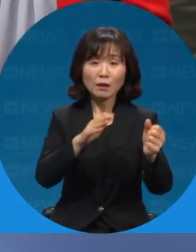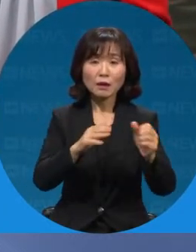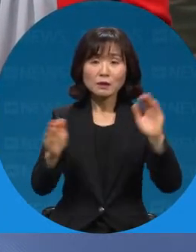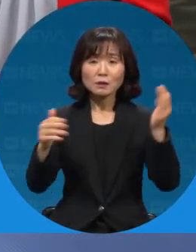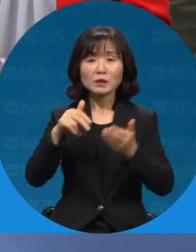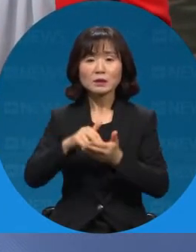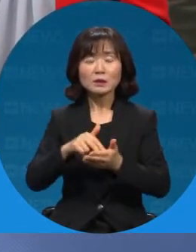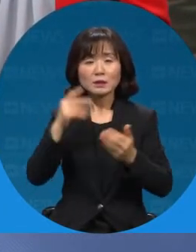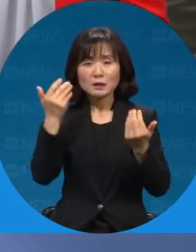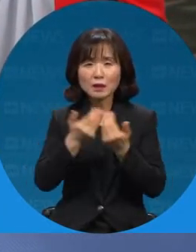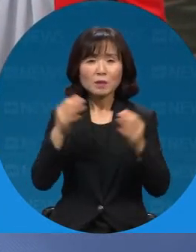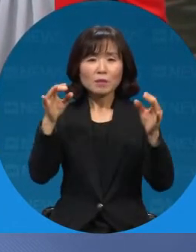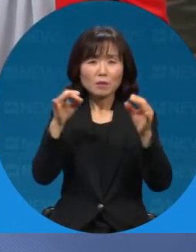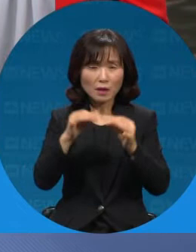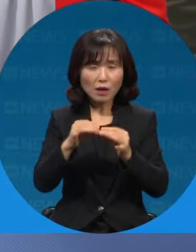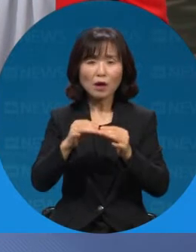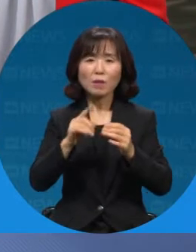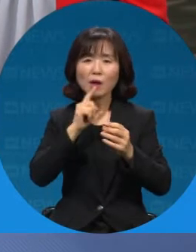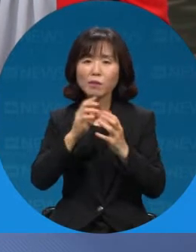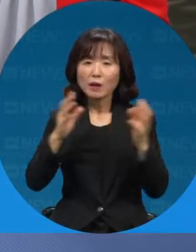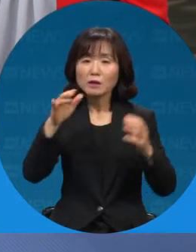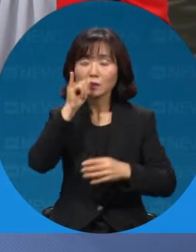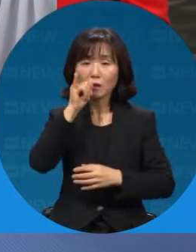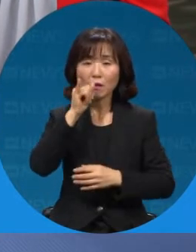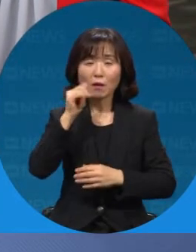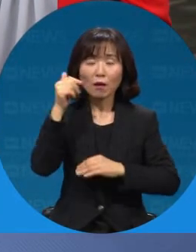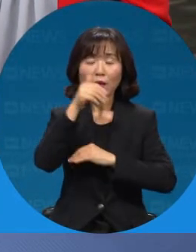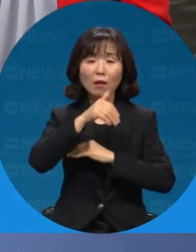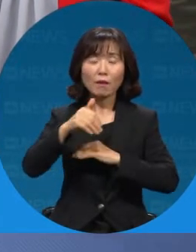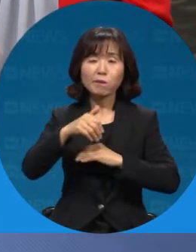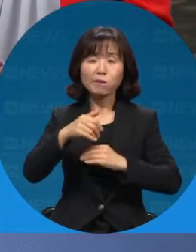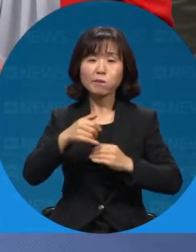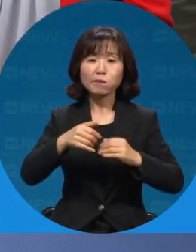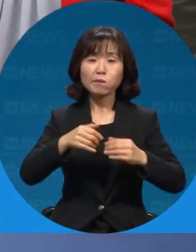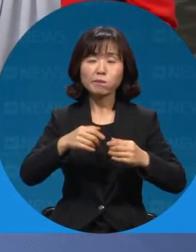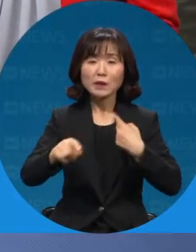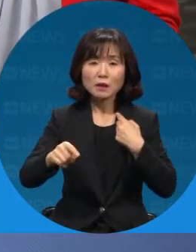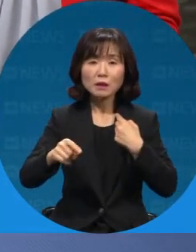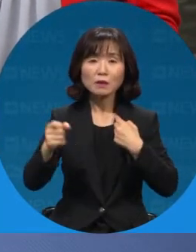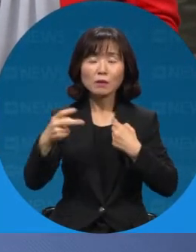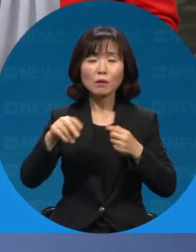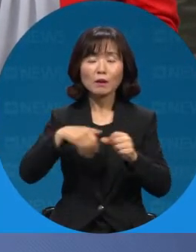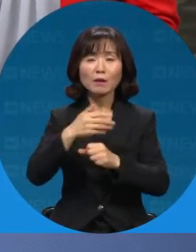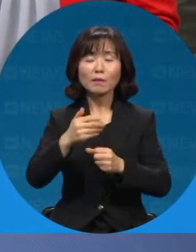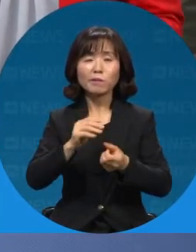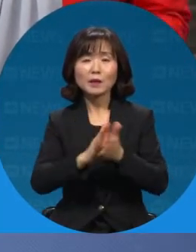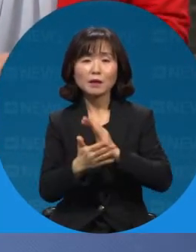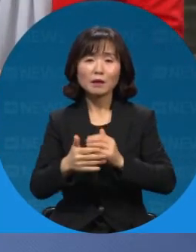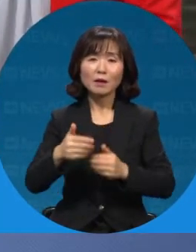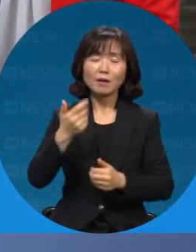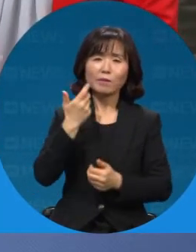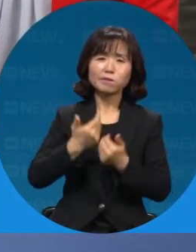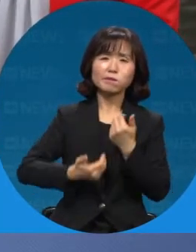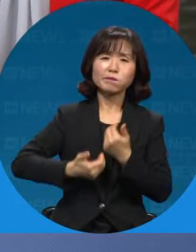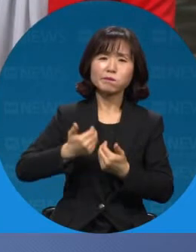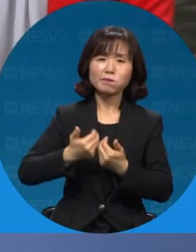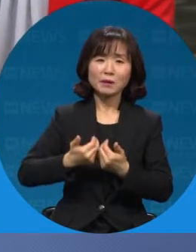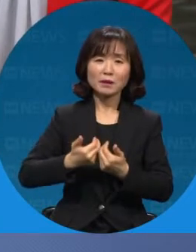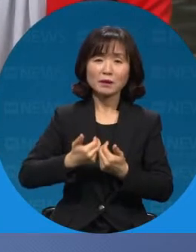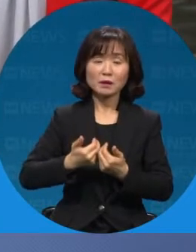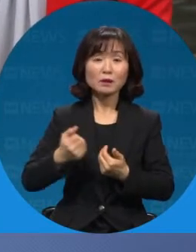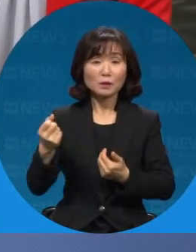논란도 불거지고 있습니다 이 계획이 틀어지고 환경이 바뀌어 낯설다는 의견과 다양한 인종과 소통할 수 있어서